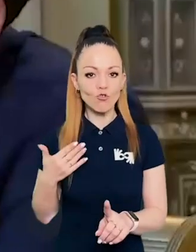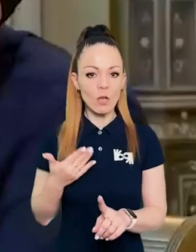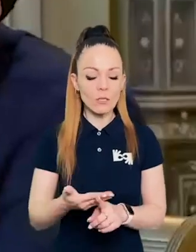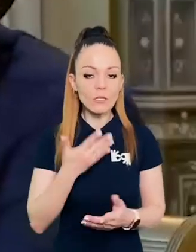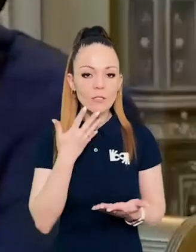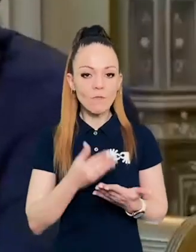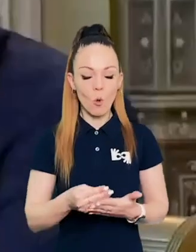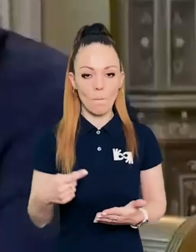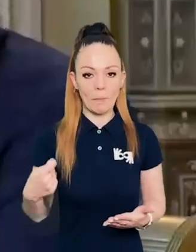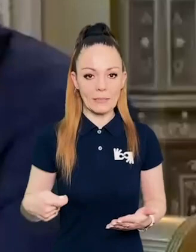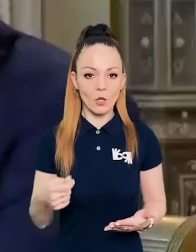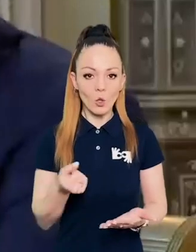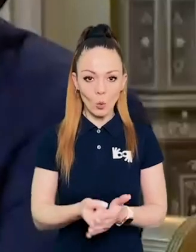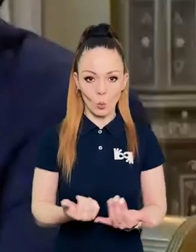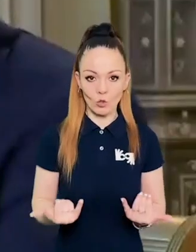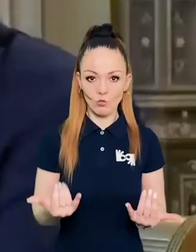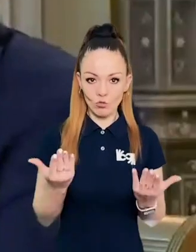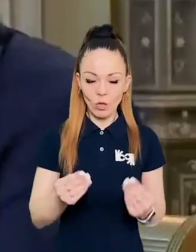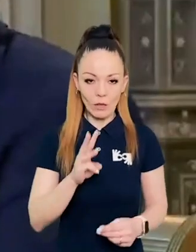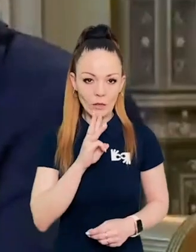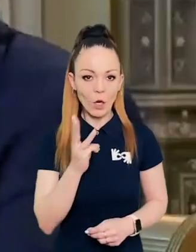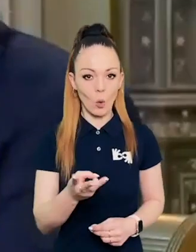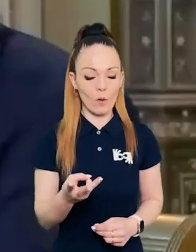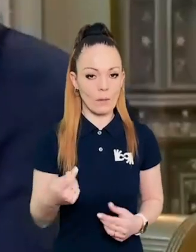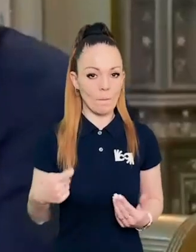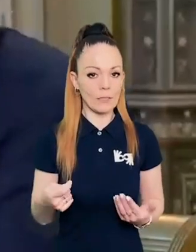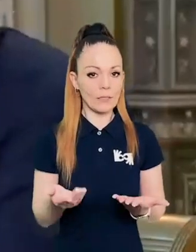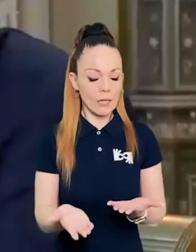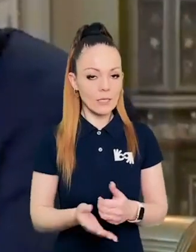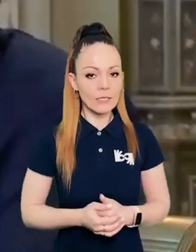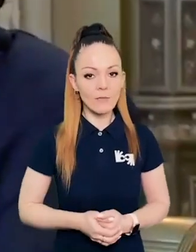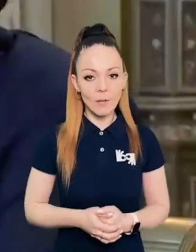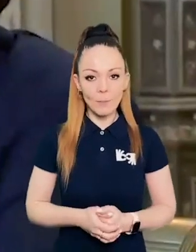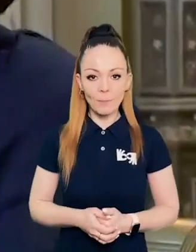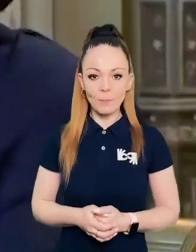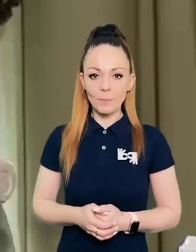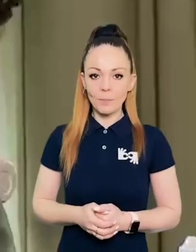за час свого президентства до сьогоднішнього дня? 3 роки президентства.